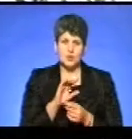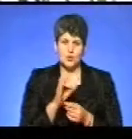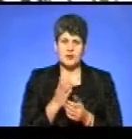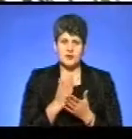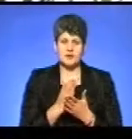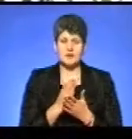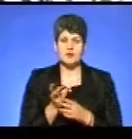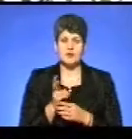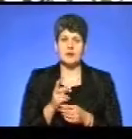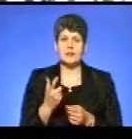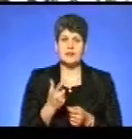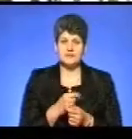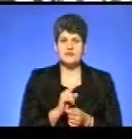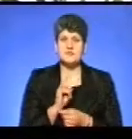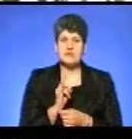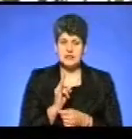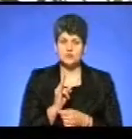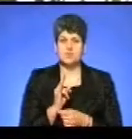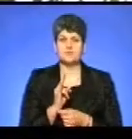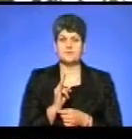ходила на прививки з дитиною